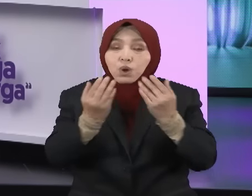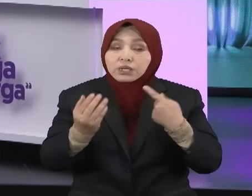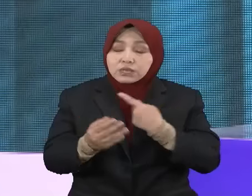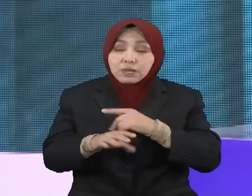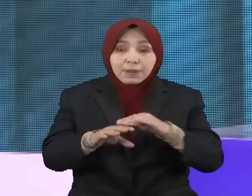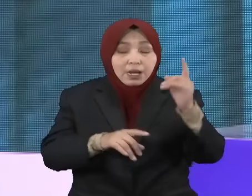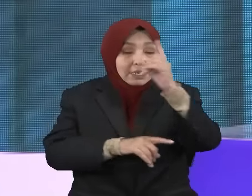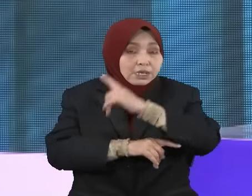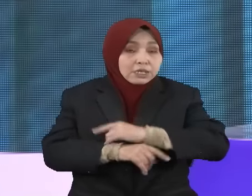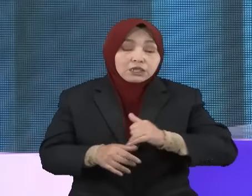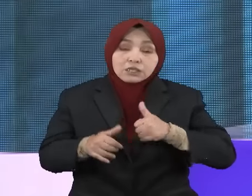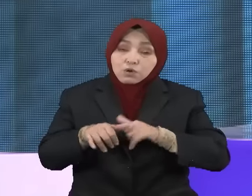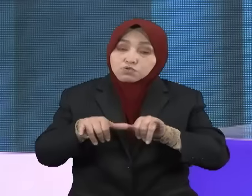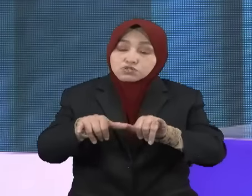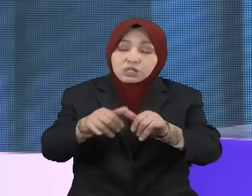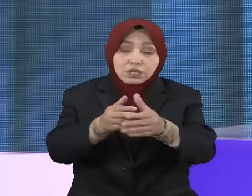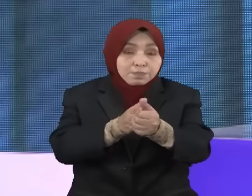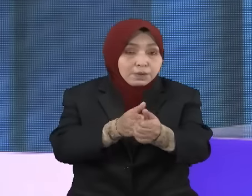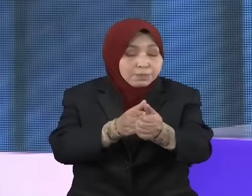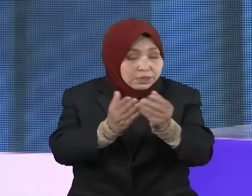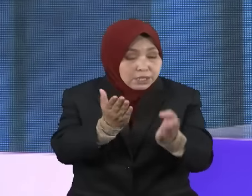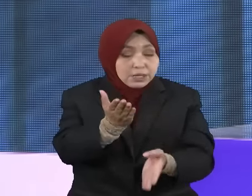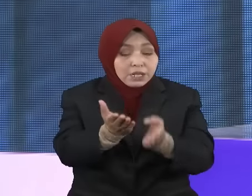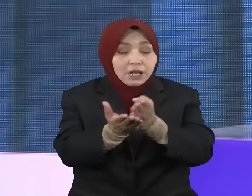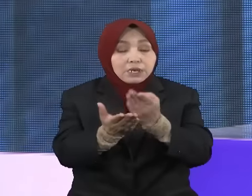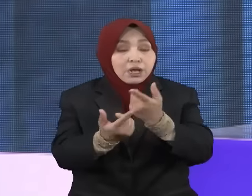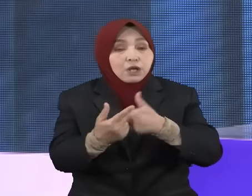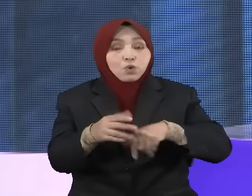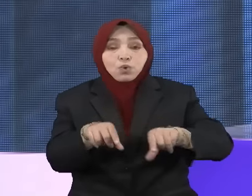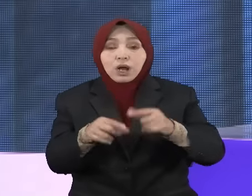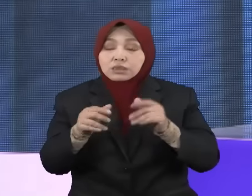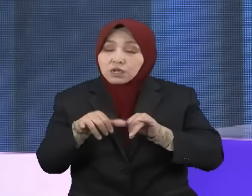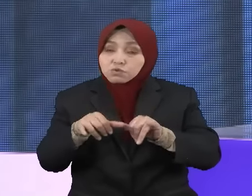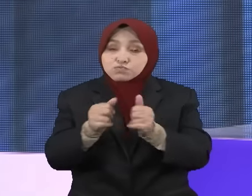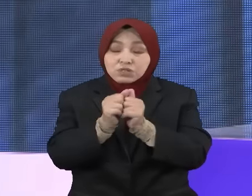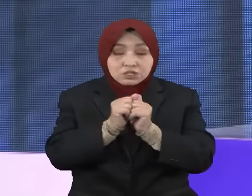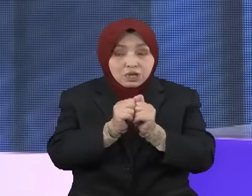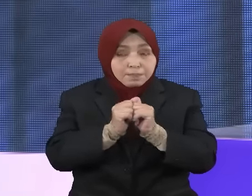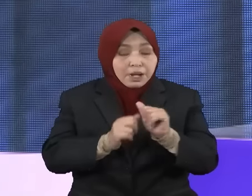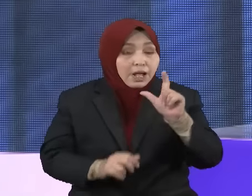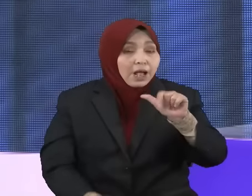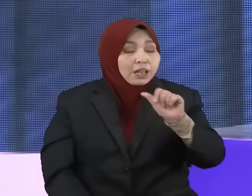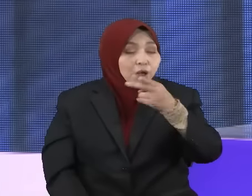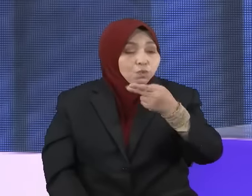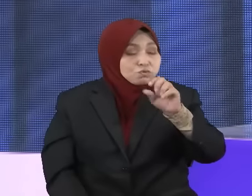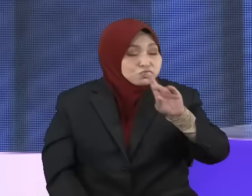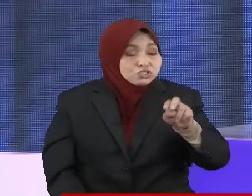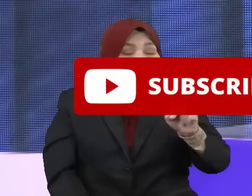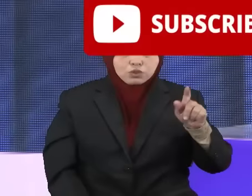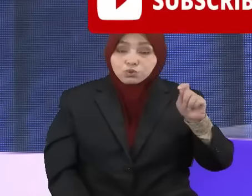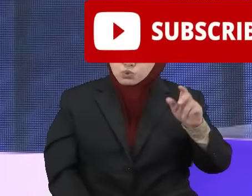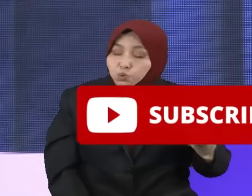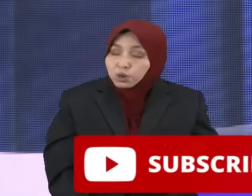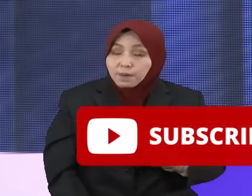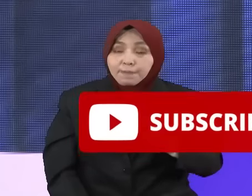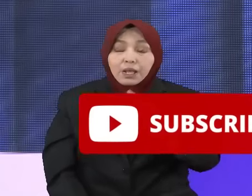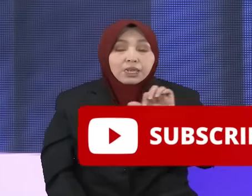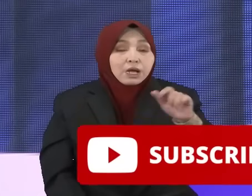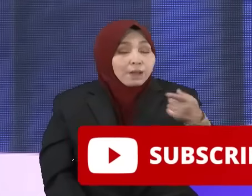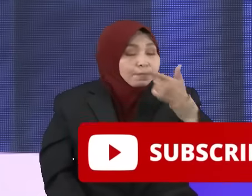ini. Terus kita dipimpin hidayah daripada Al-Quran. Terus kita bersama dengan Al-Hujjatul Baligh, kerana Al-Quran ini